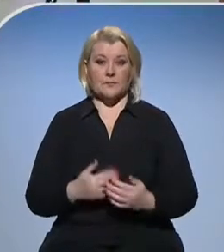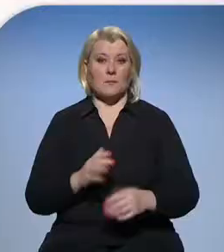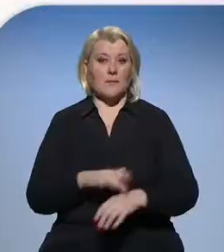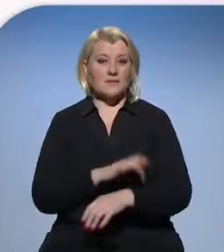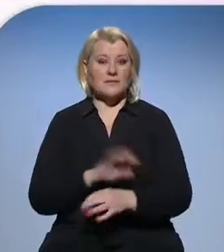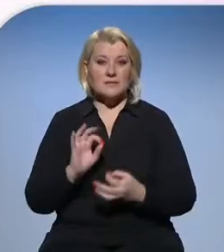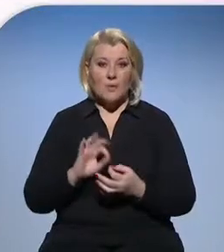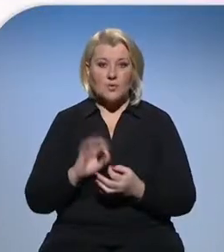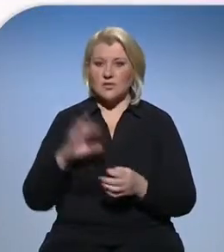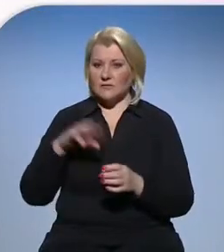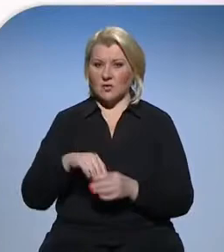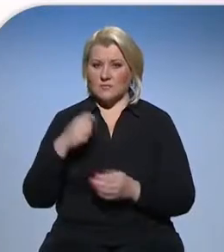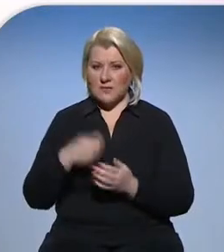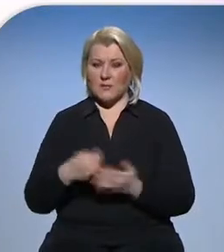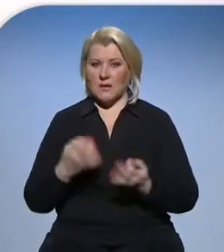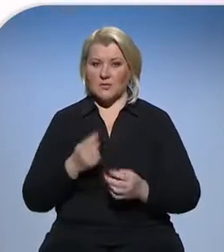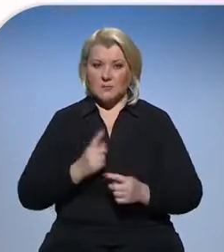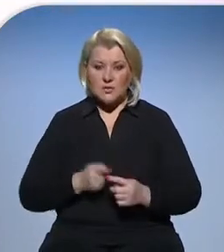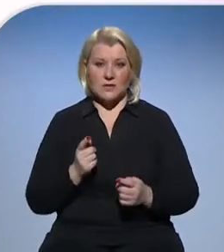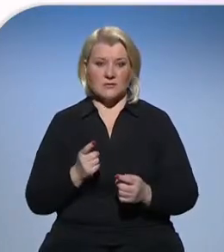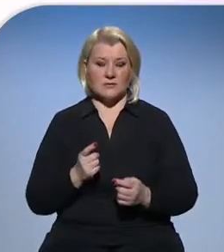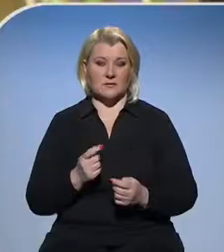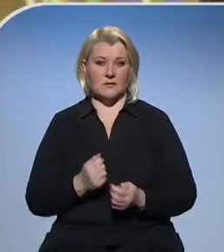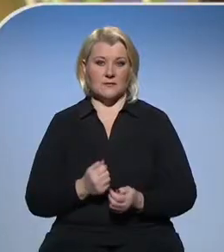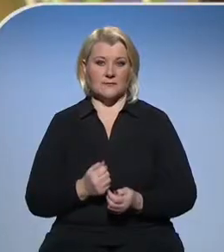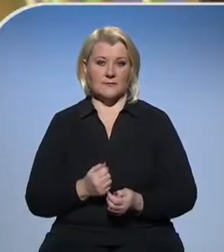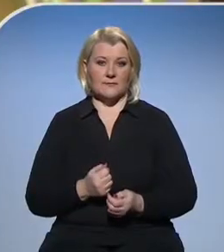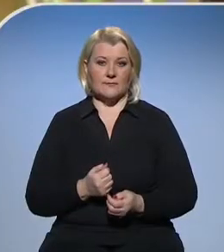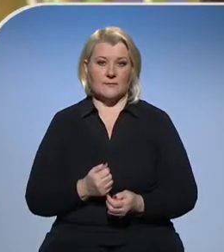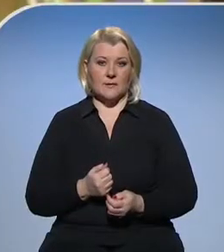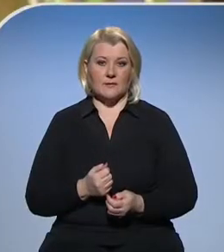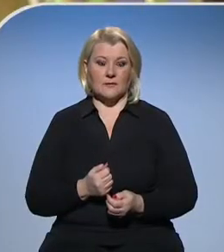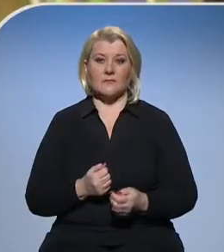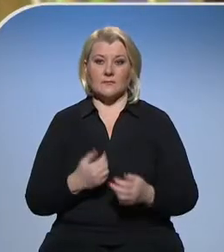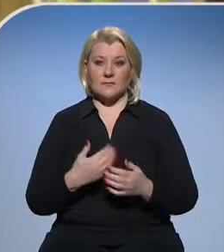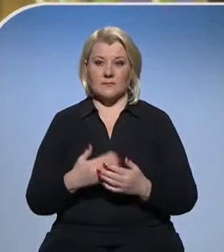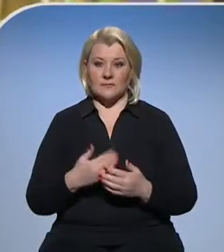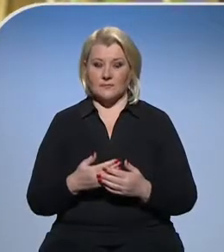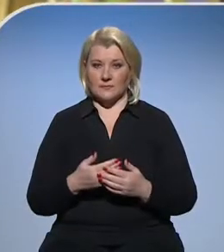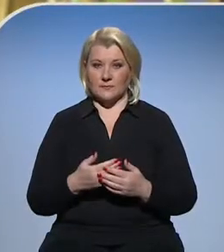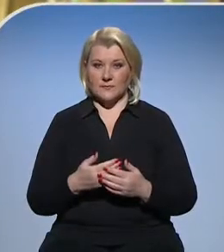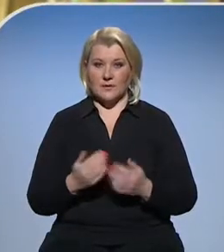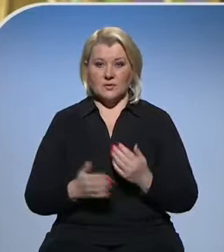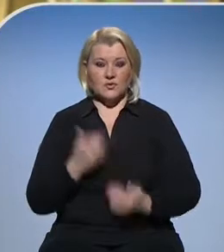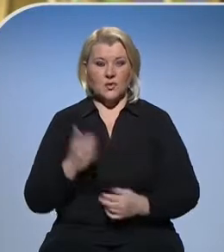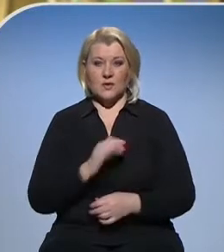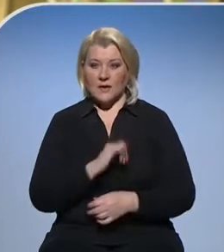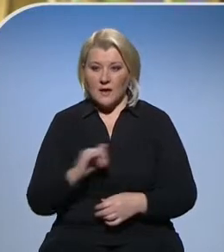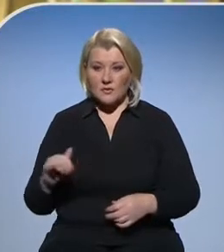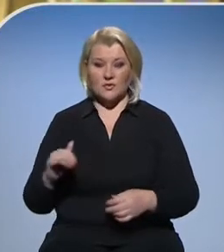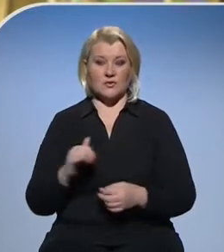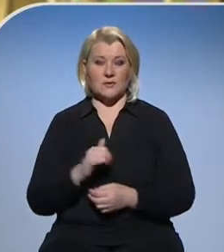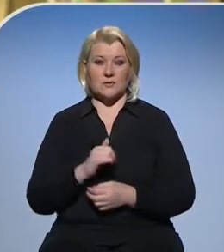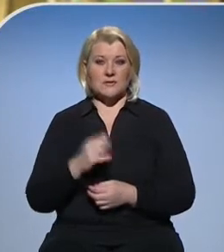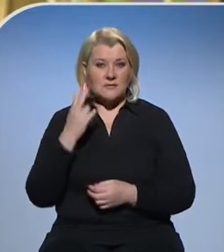Pojďme si říct, co to je, aby nedošlo k nějakému matení pojmu. Tak ono asi pravděpodobně téměř všichni diváci nebo